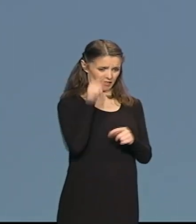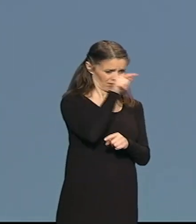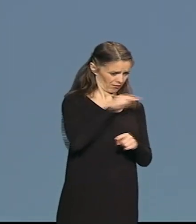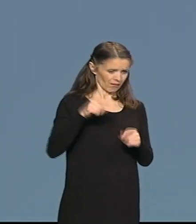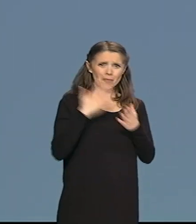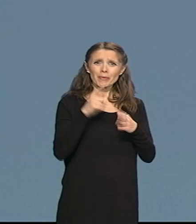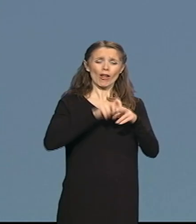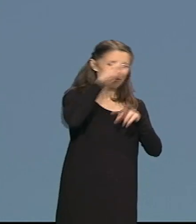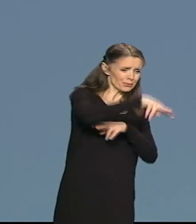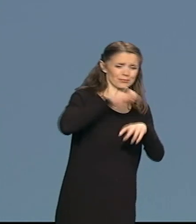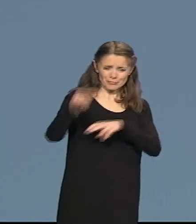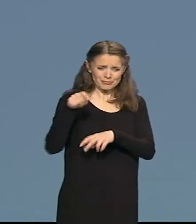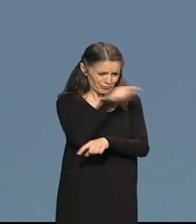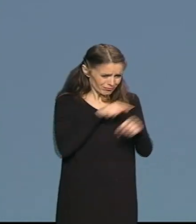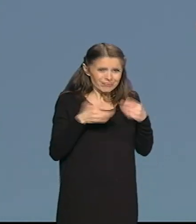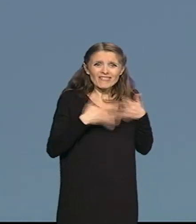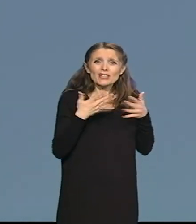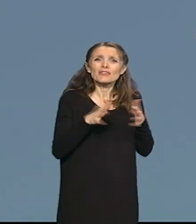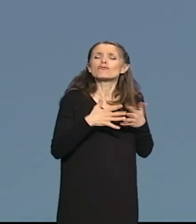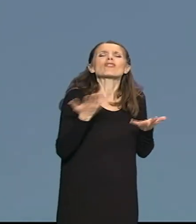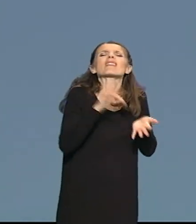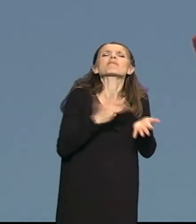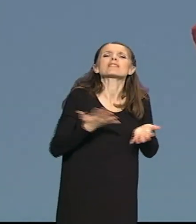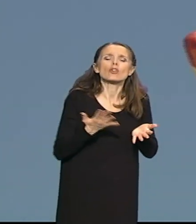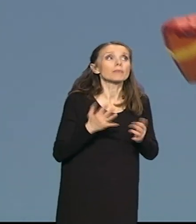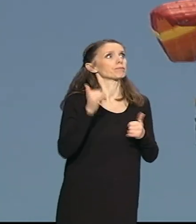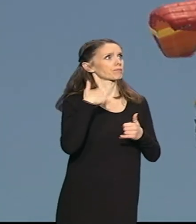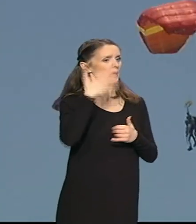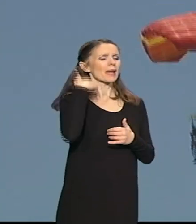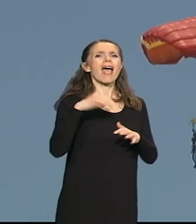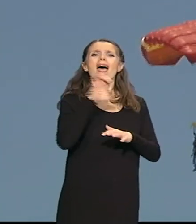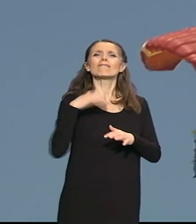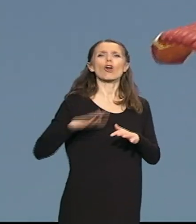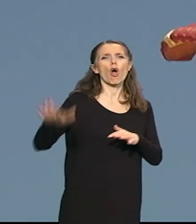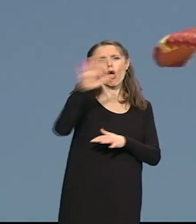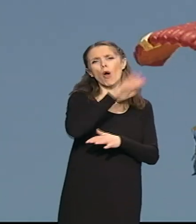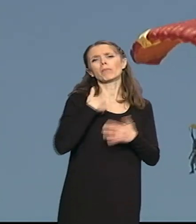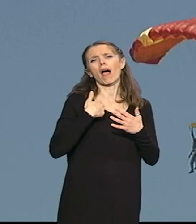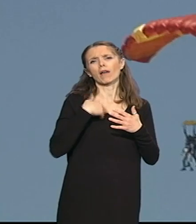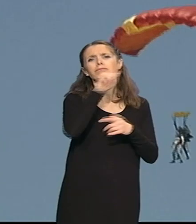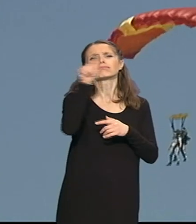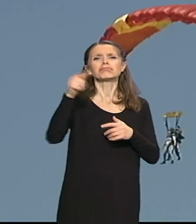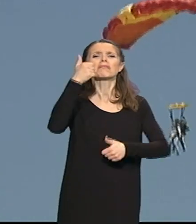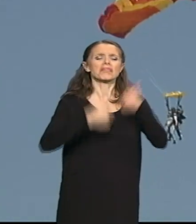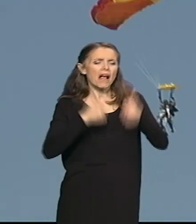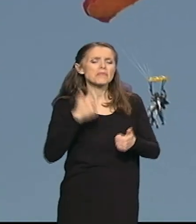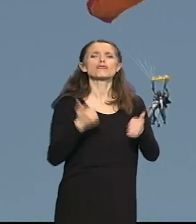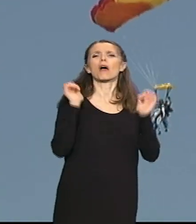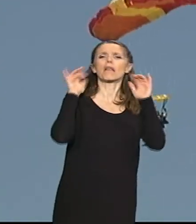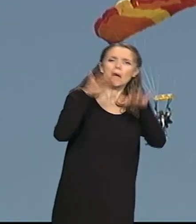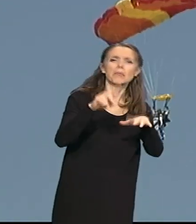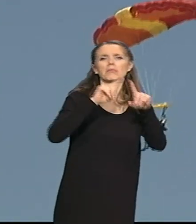zemaljskoj kugli, gde ste sve skakali? Skakao sam po zapadnoj Evropi, nekim takmičenjima i nekim dešavanjima padobranskim i